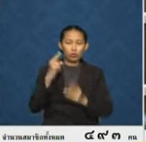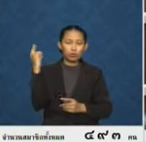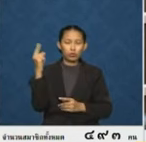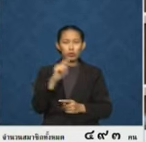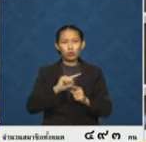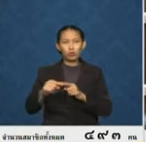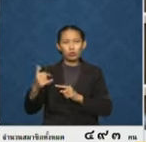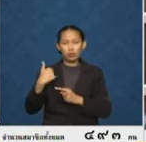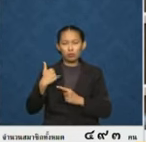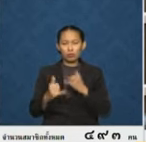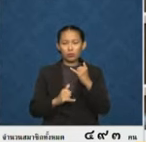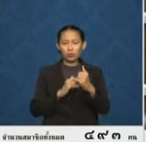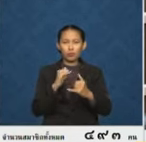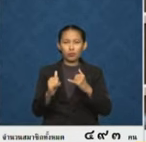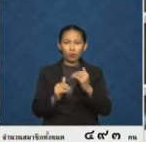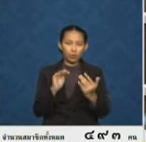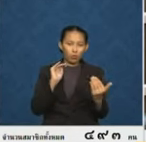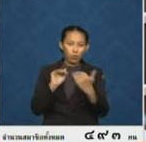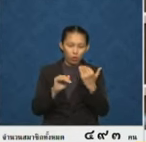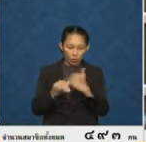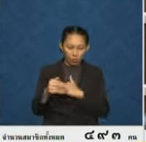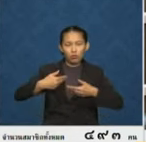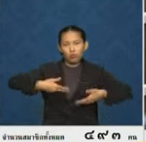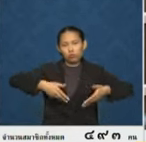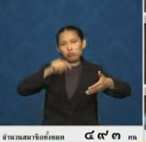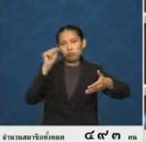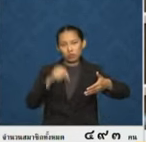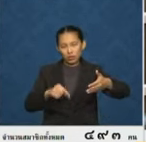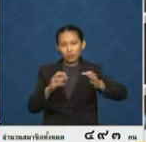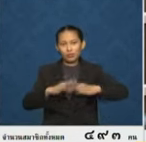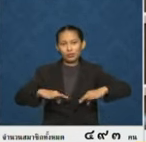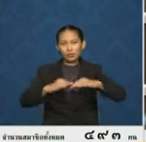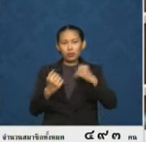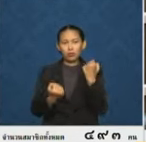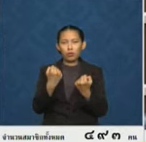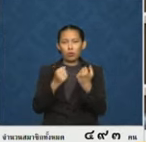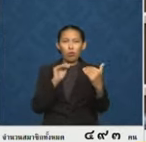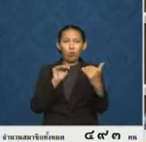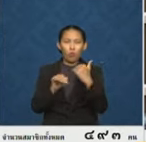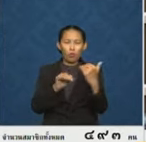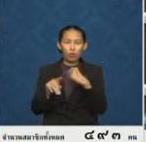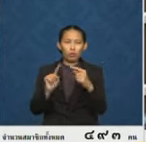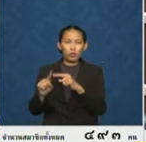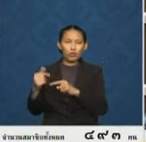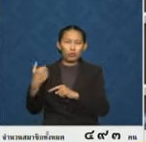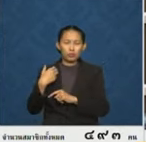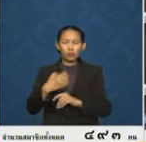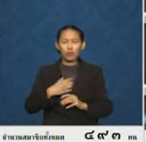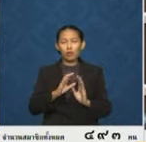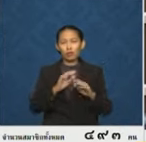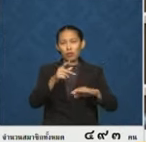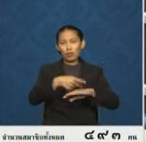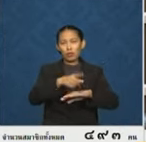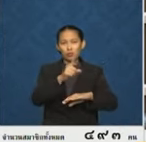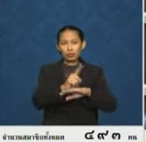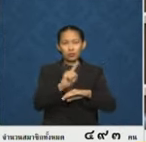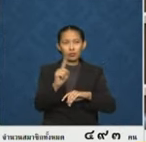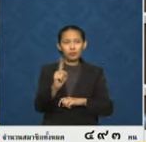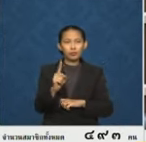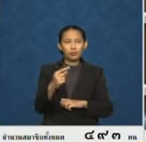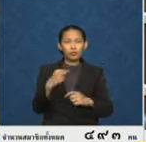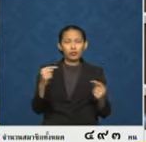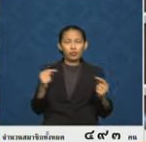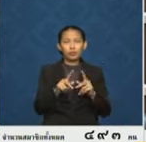มากจะใช้เส้นทางนี้ดังนั้นรถจะผ่านเส้นทางนี้เป็นจำนวนมากครับผมจึงอยากฝากท่านประธานผ่านไปยังกระทรวง